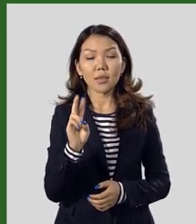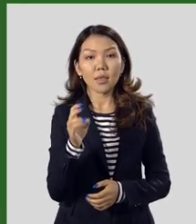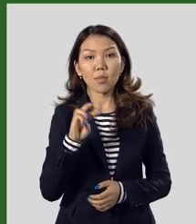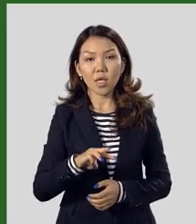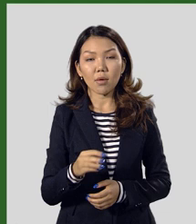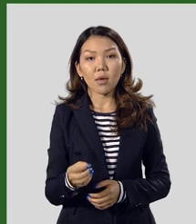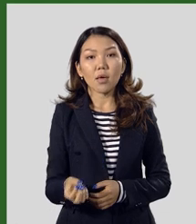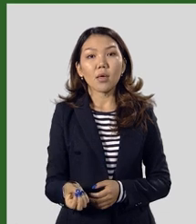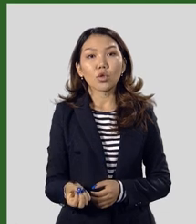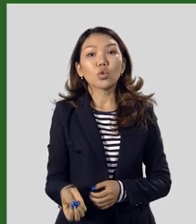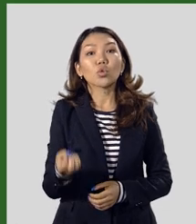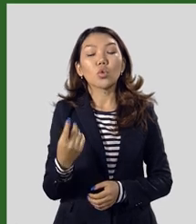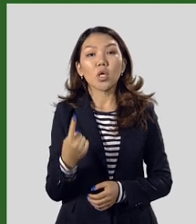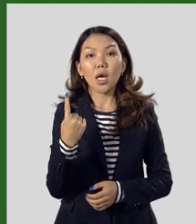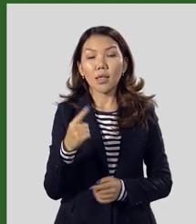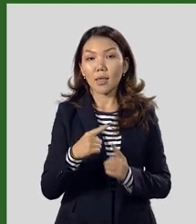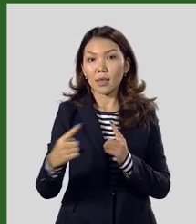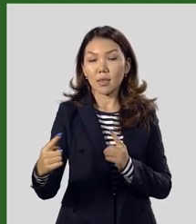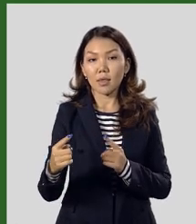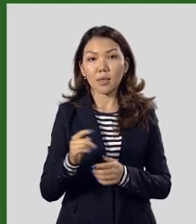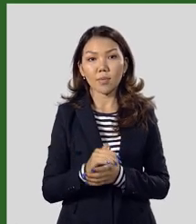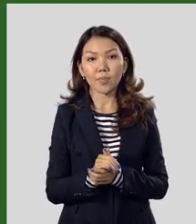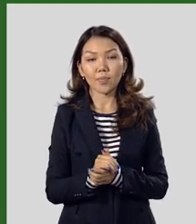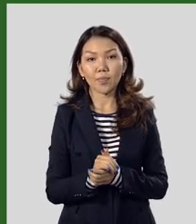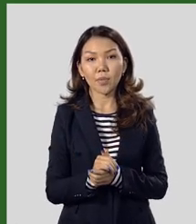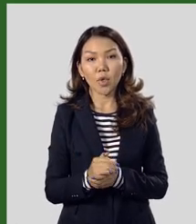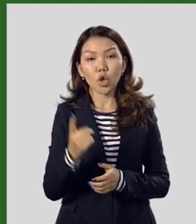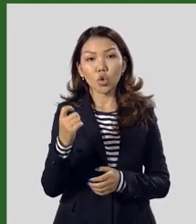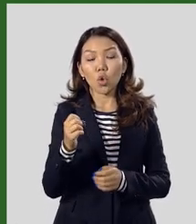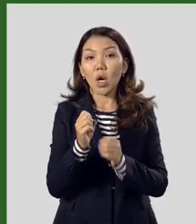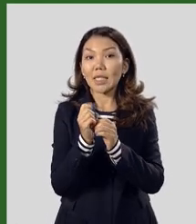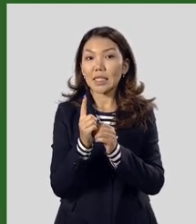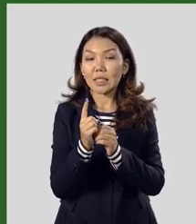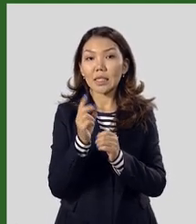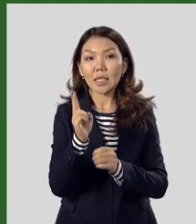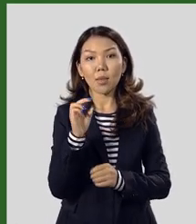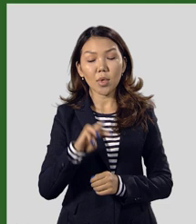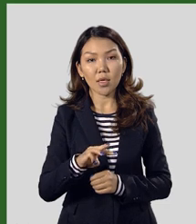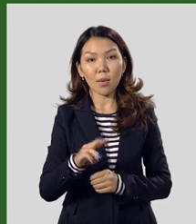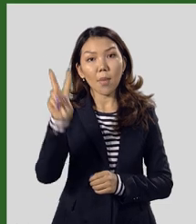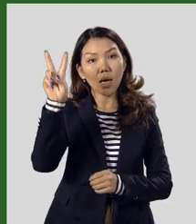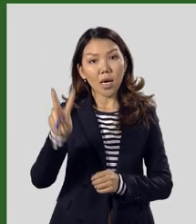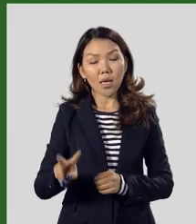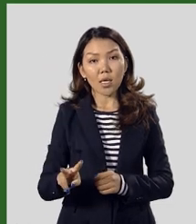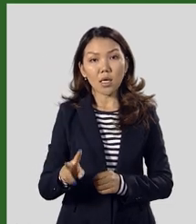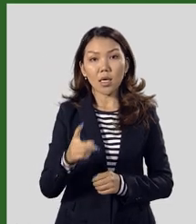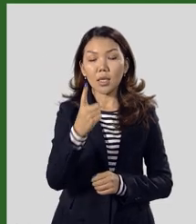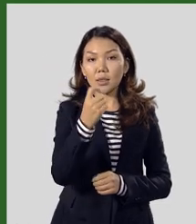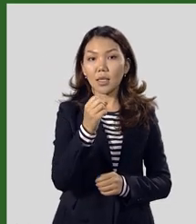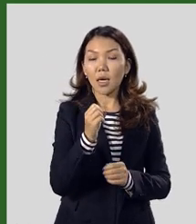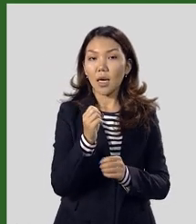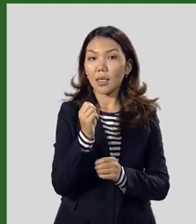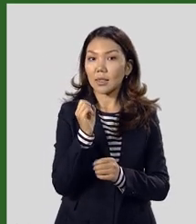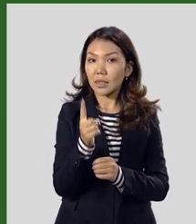1 градуса в километрах? Меридианы 111 километров, параллели от